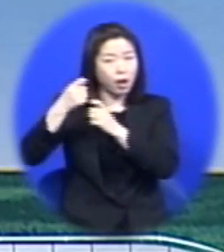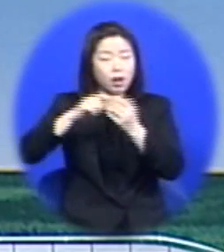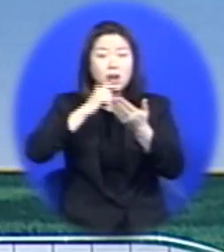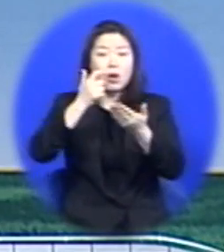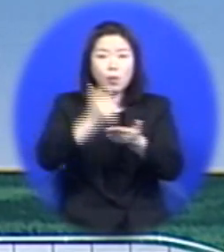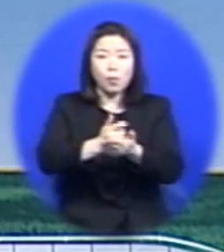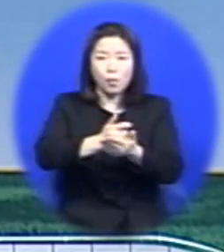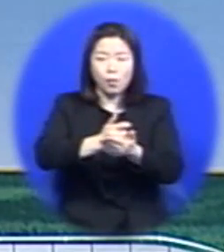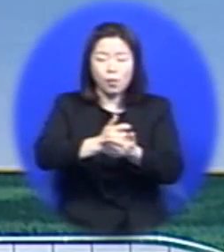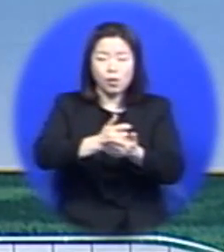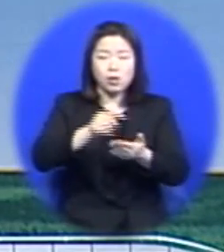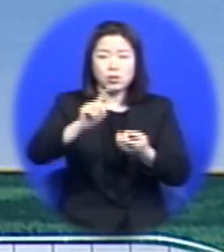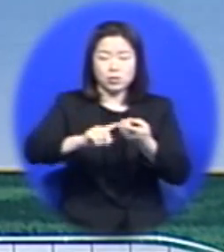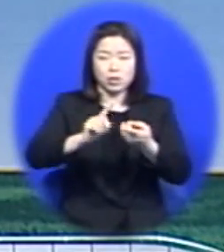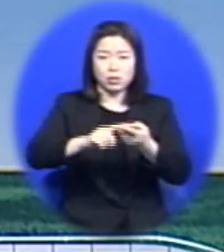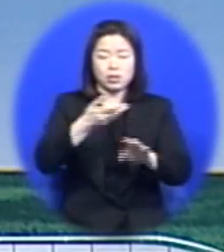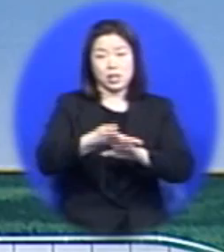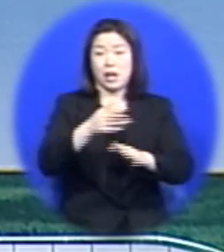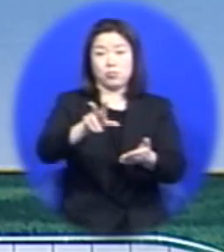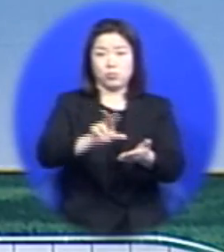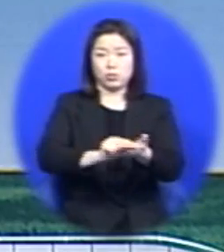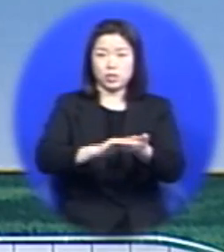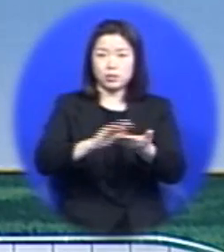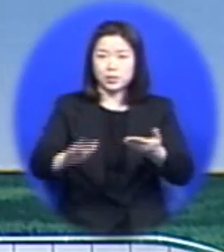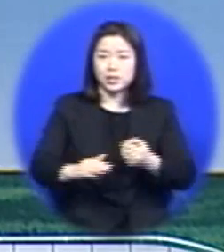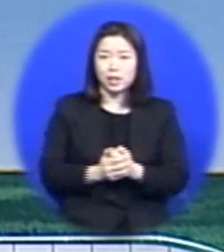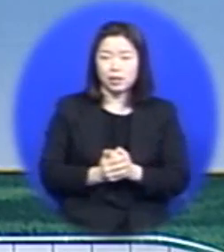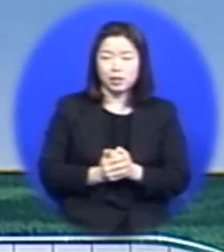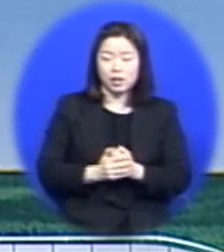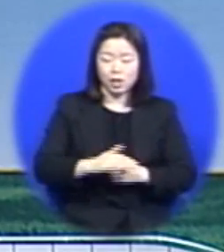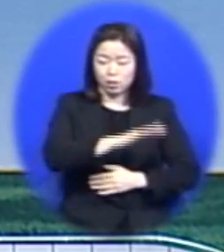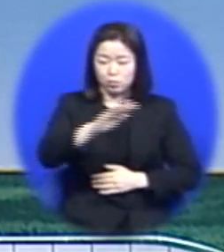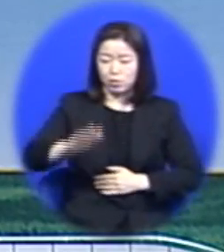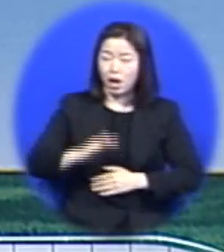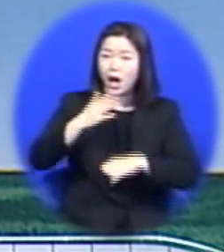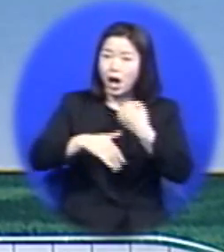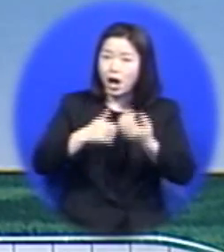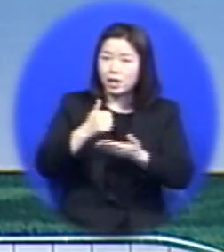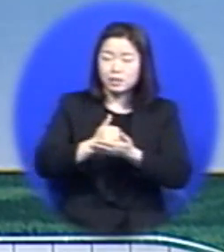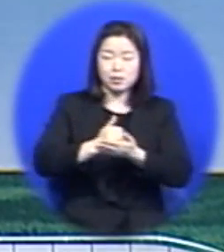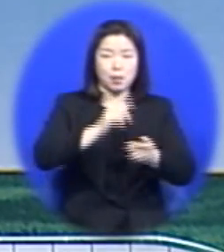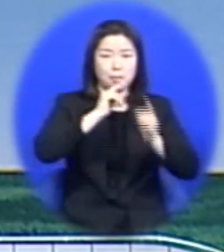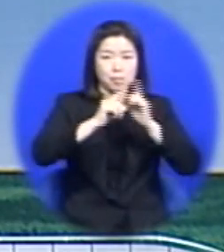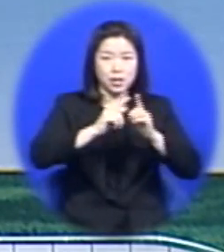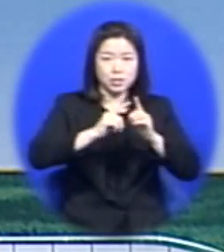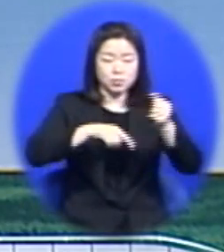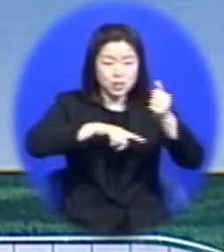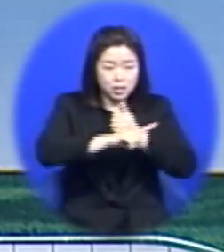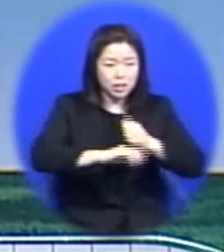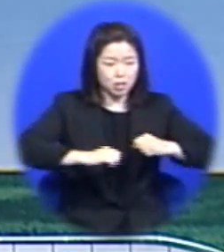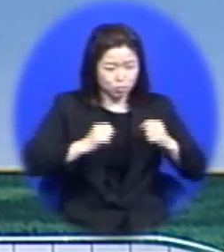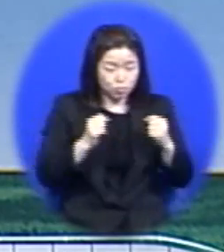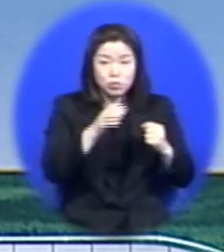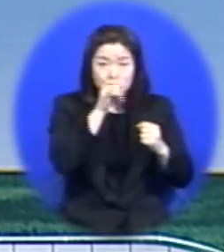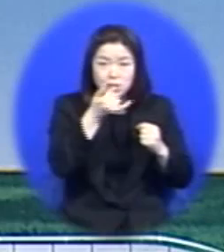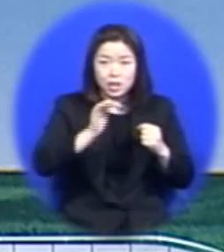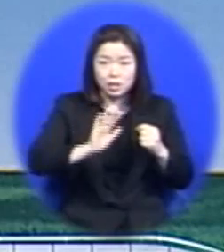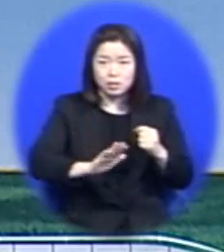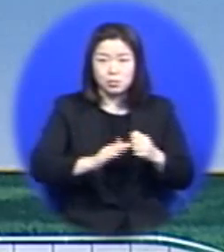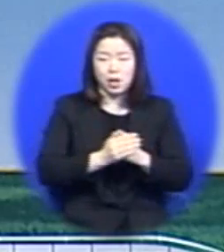것은 전혀 다른 문제입니다. 우리가 하나님의 말씀과 뜻에는 반드시 순종해야 하지만